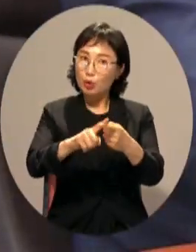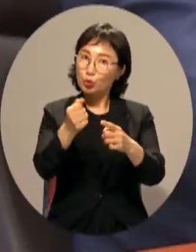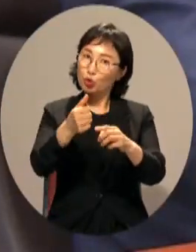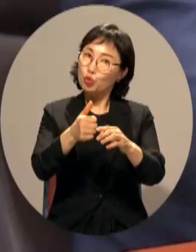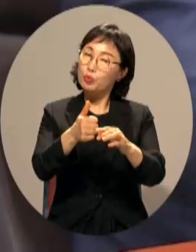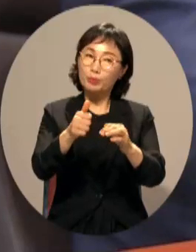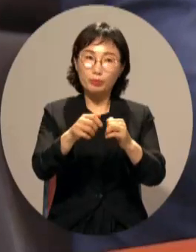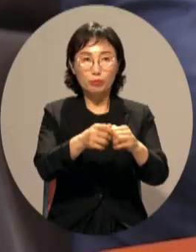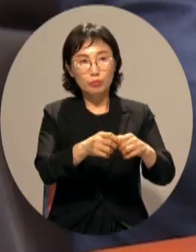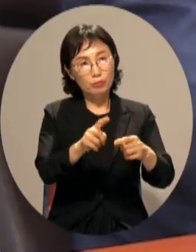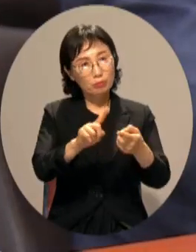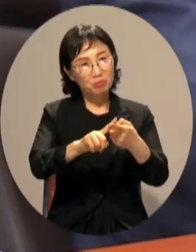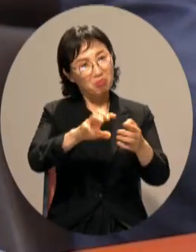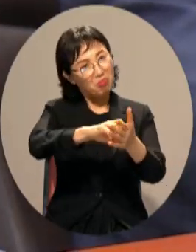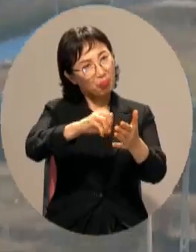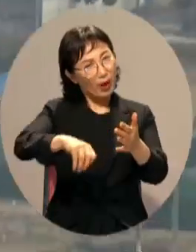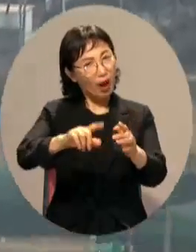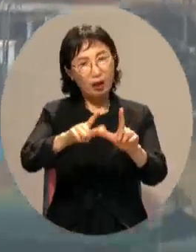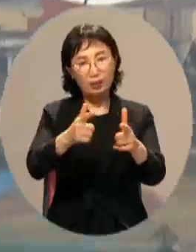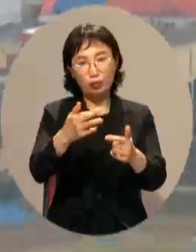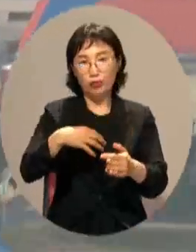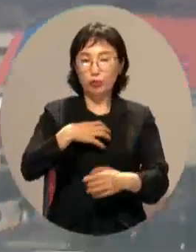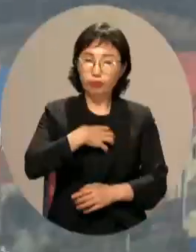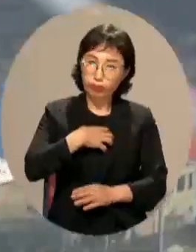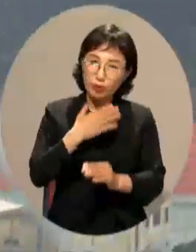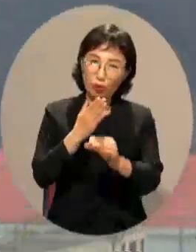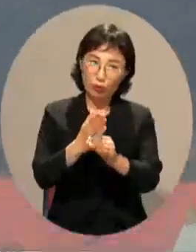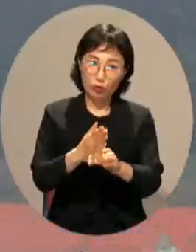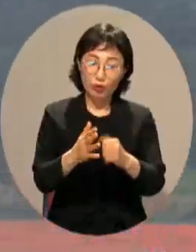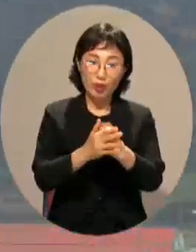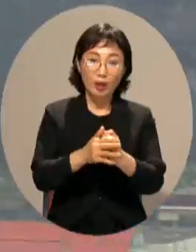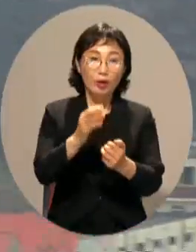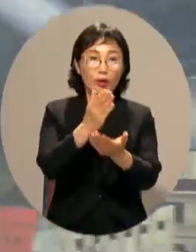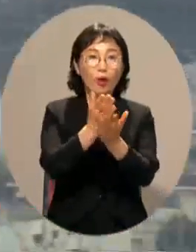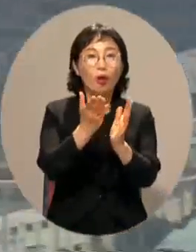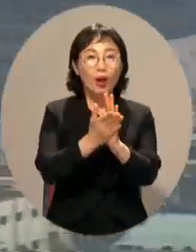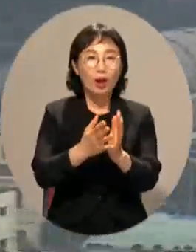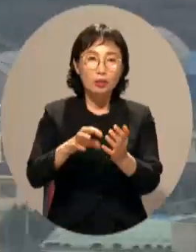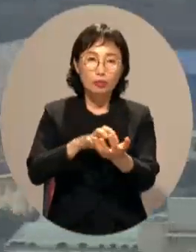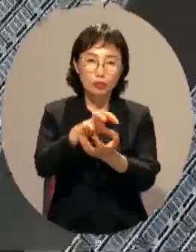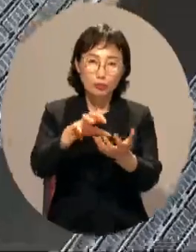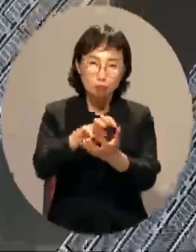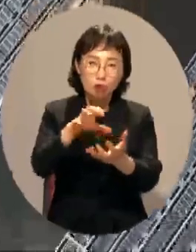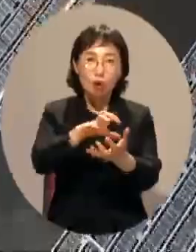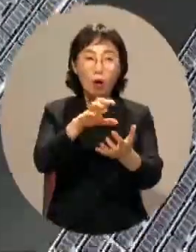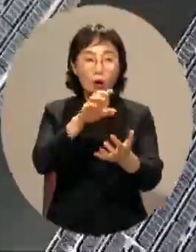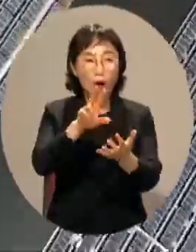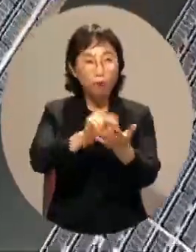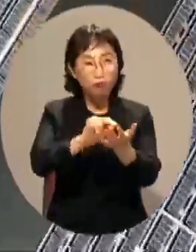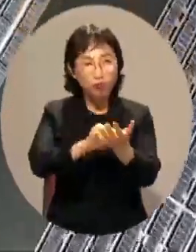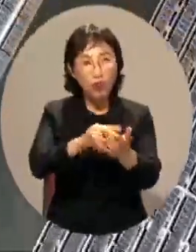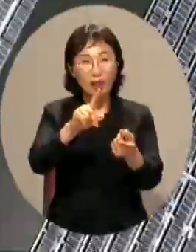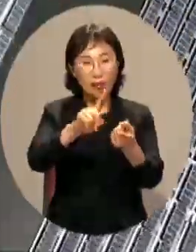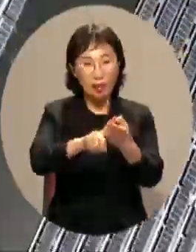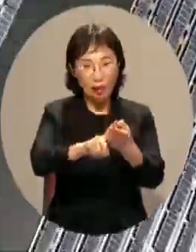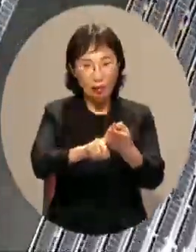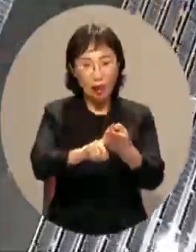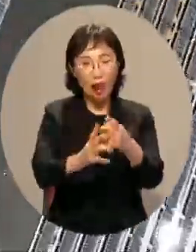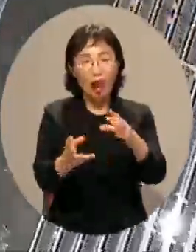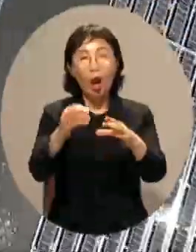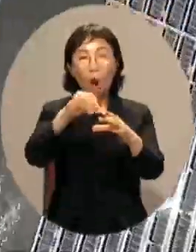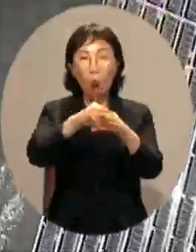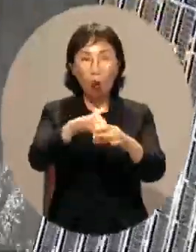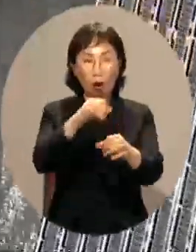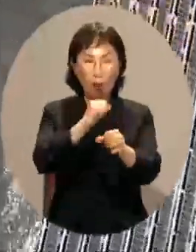있습니다. 또 암모니아 혼합 연소 등 논란의 여지가 있는 신에너지가 스마트 그린 산단 계획에 포함되는